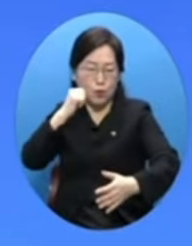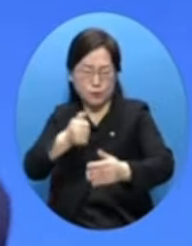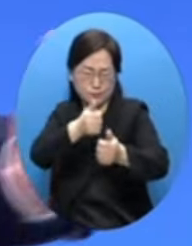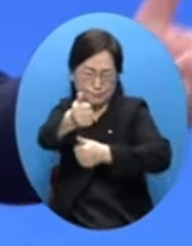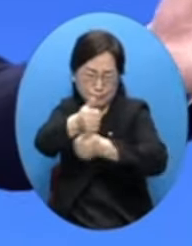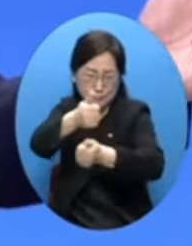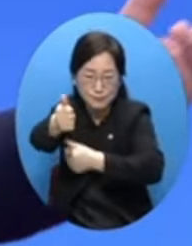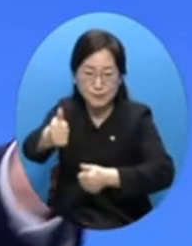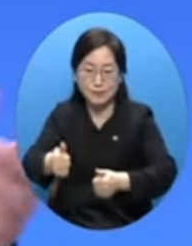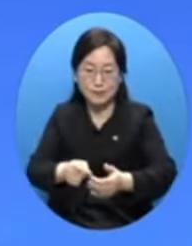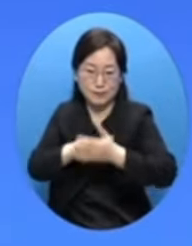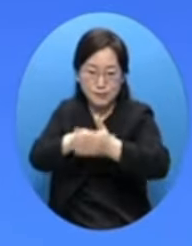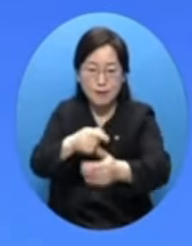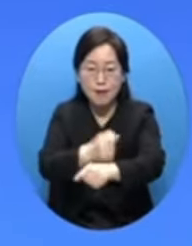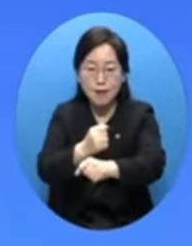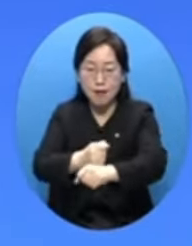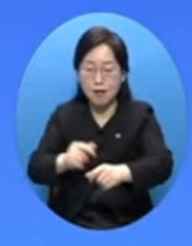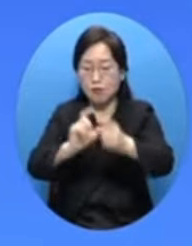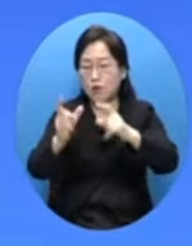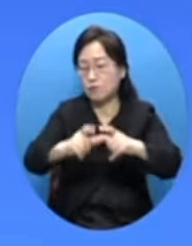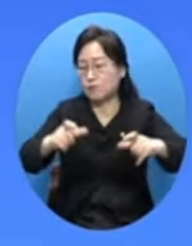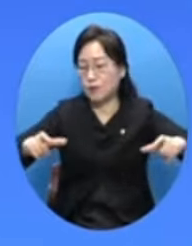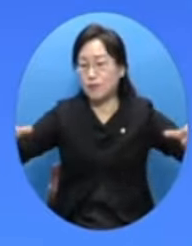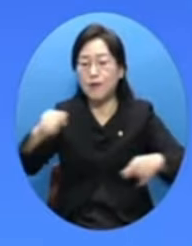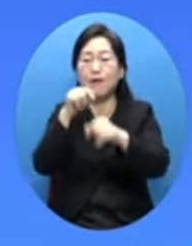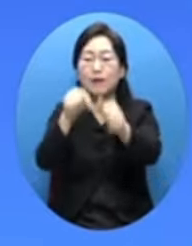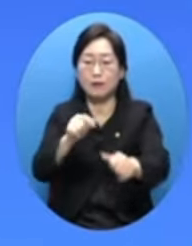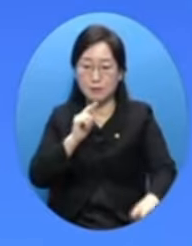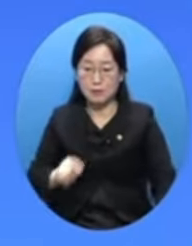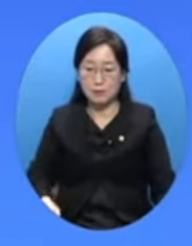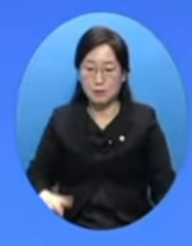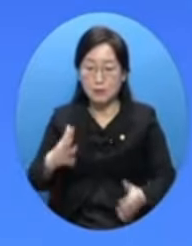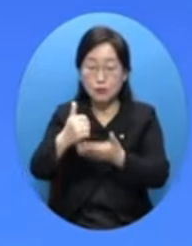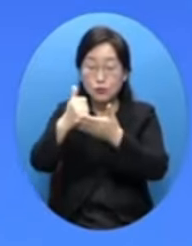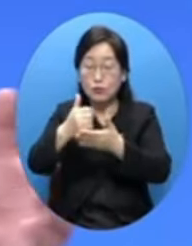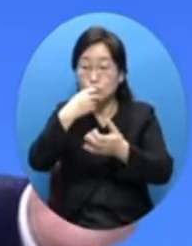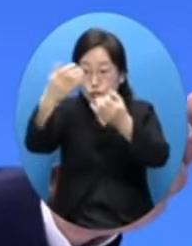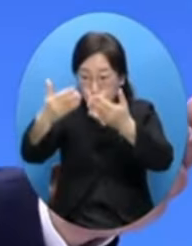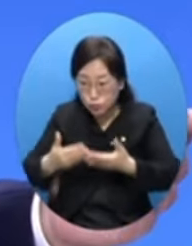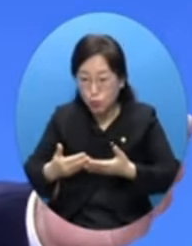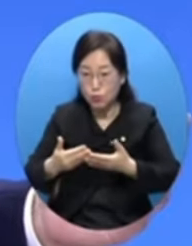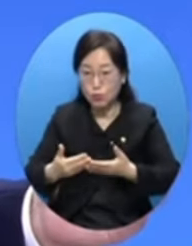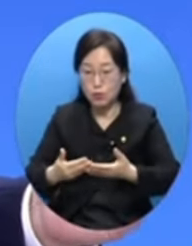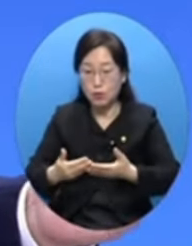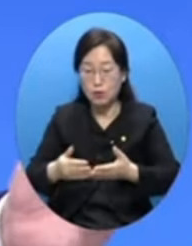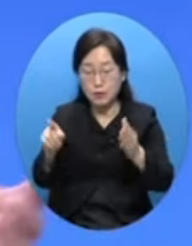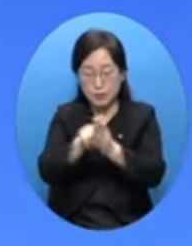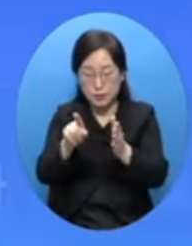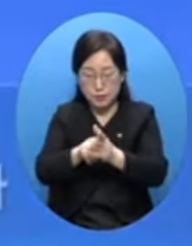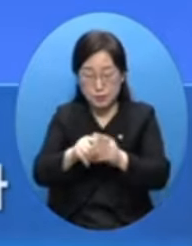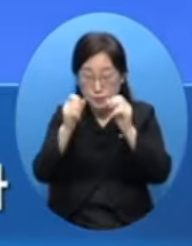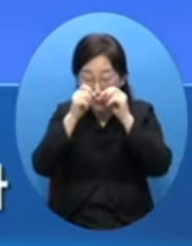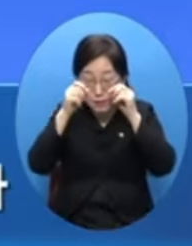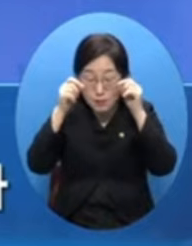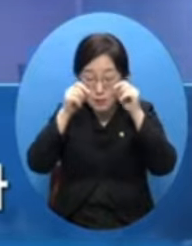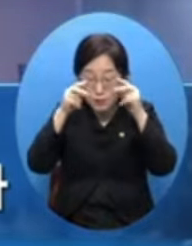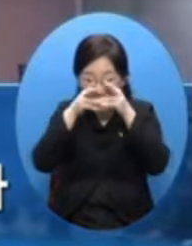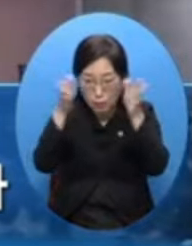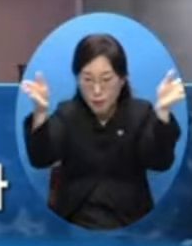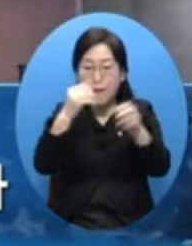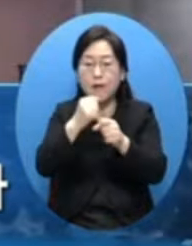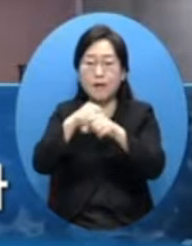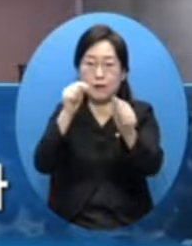부터를 넓히라고 말씀하는 것입니다 주님께서 주 축복을 바라보고 너의 믿음의 영토를 넓히라고 말씀합니다 시편 81편 10절입니다